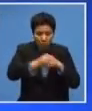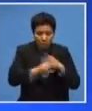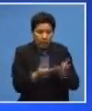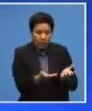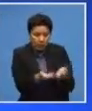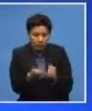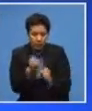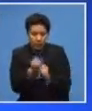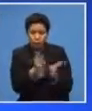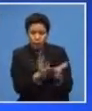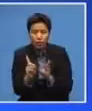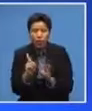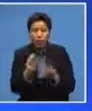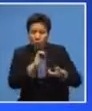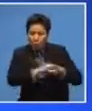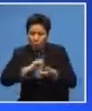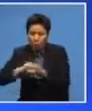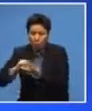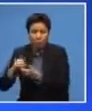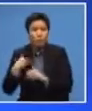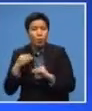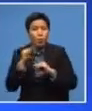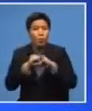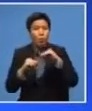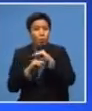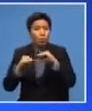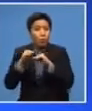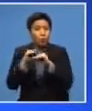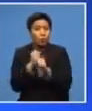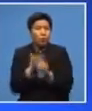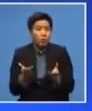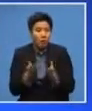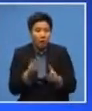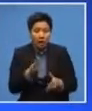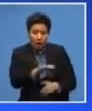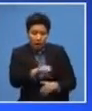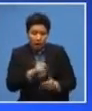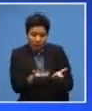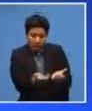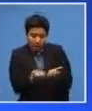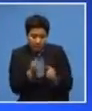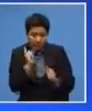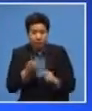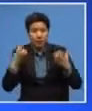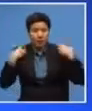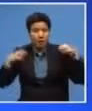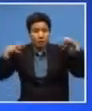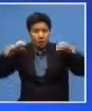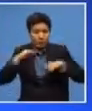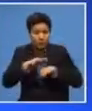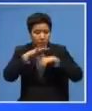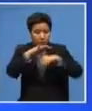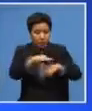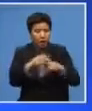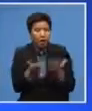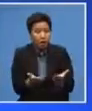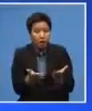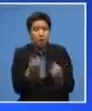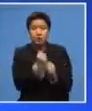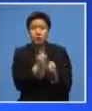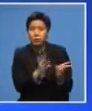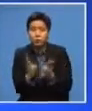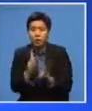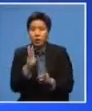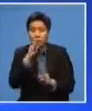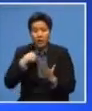อย่างไรนะมีความร่วมมือระหว่างกันมีโครงการร่วมกันนะมันจุเข้าเป็นข้าราชการหรืออะไรก็แล้วแต่หางานให้เขาทำไม่ใช่ไปไ